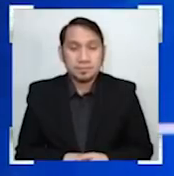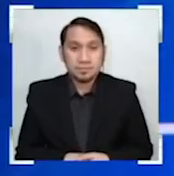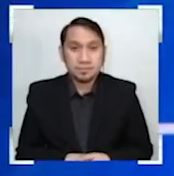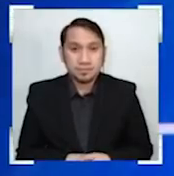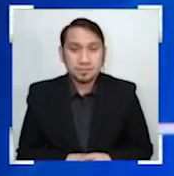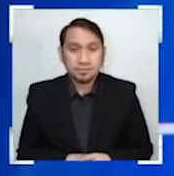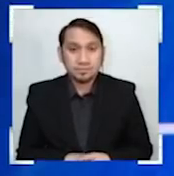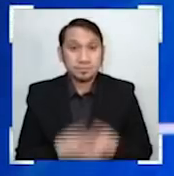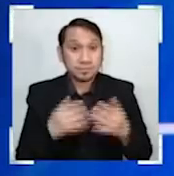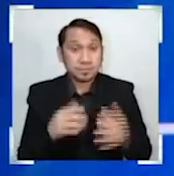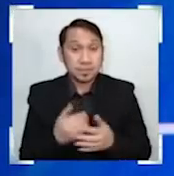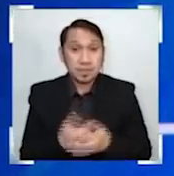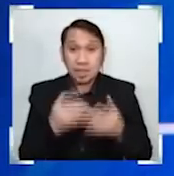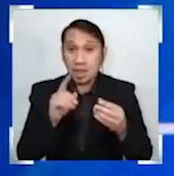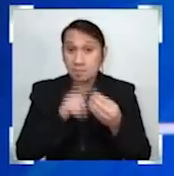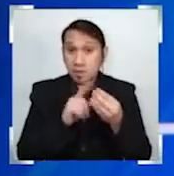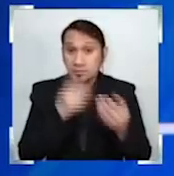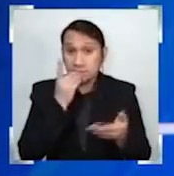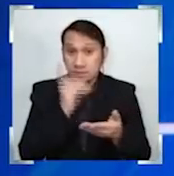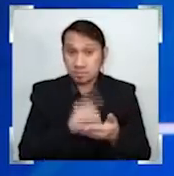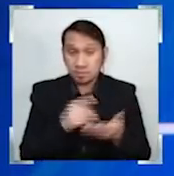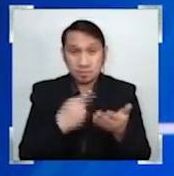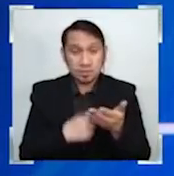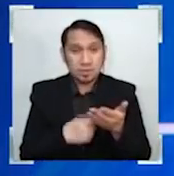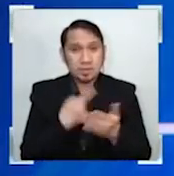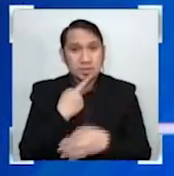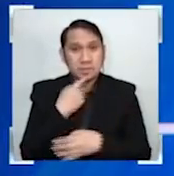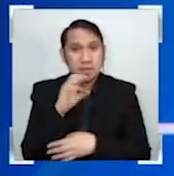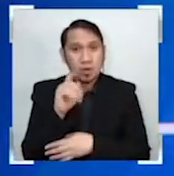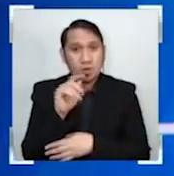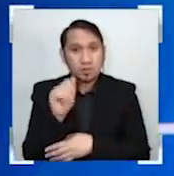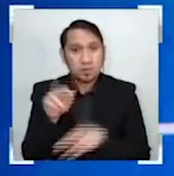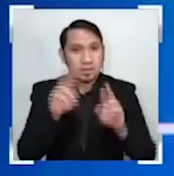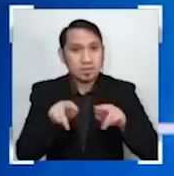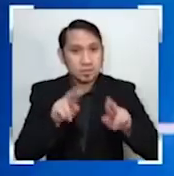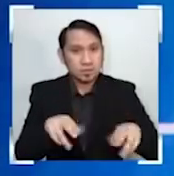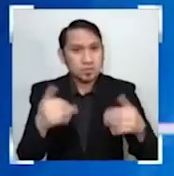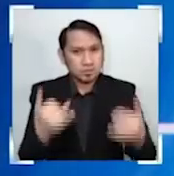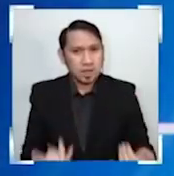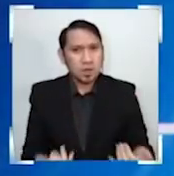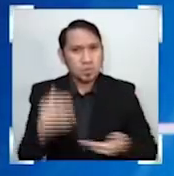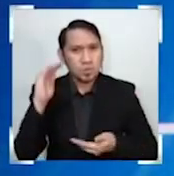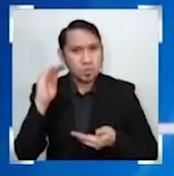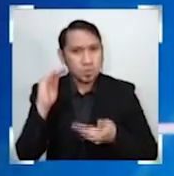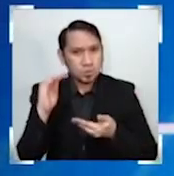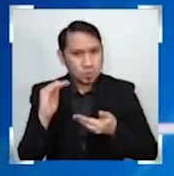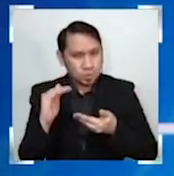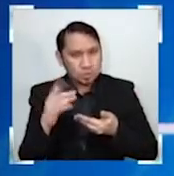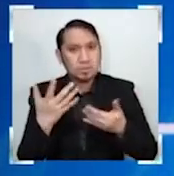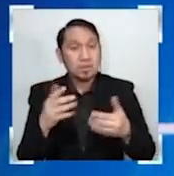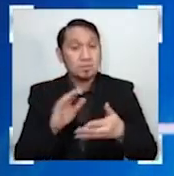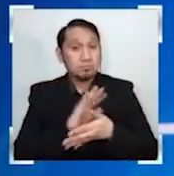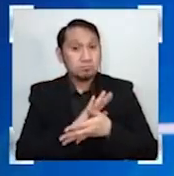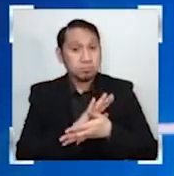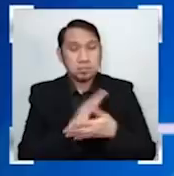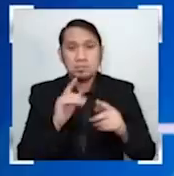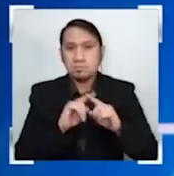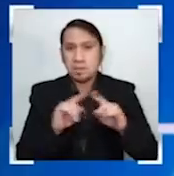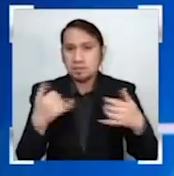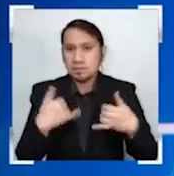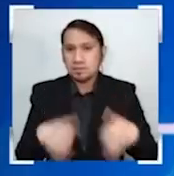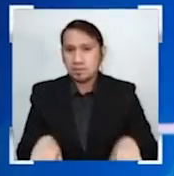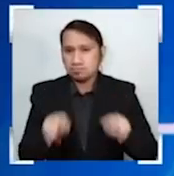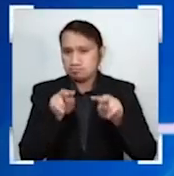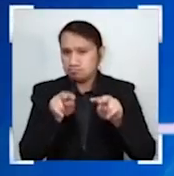Kung datos ang pag-uusapan ayon sa Okta Research, umiigi na ang COVID situation sa Metro Manila. Pero binabantayan pa rin ang paglobo